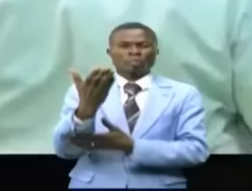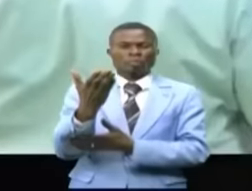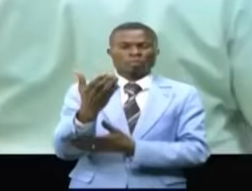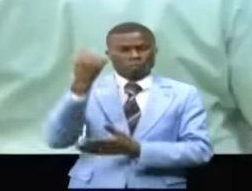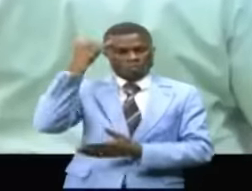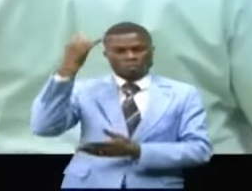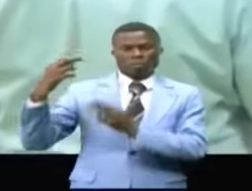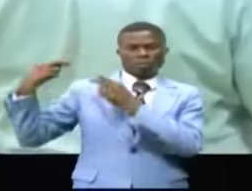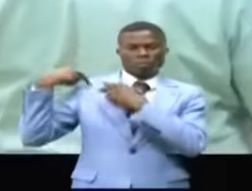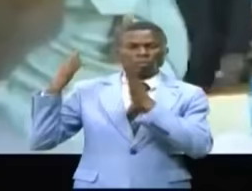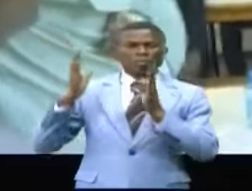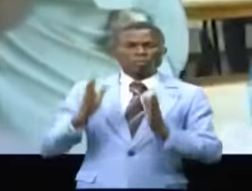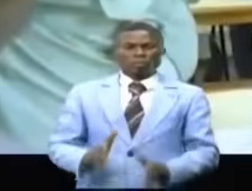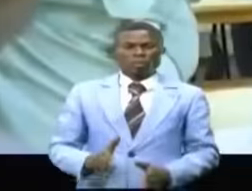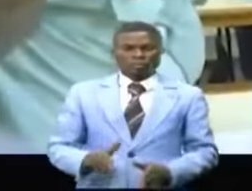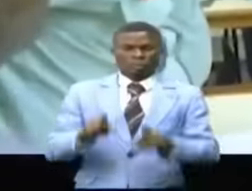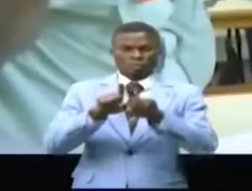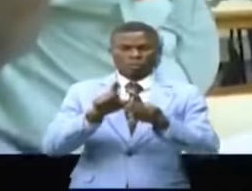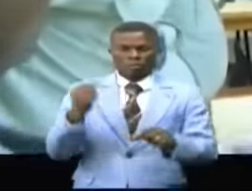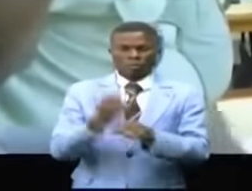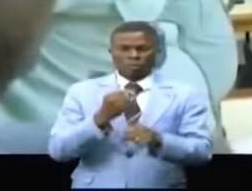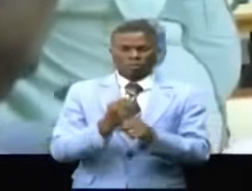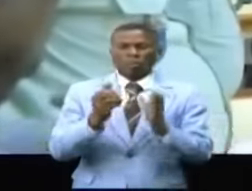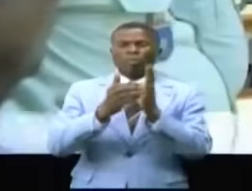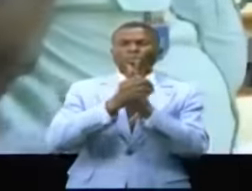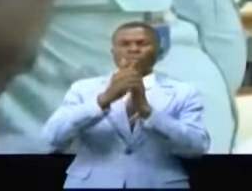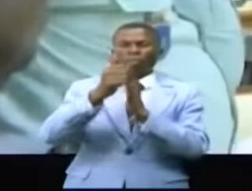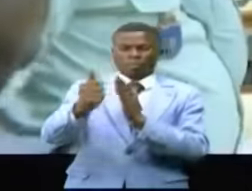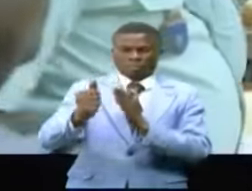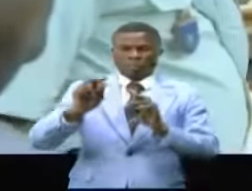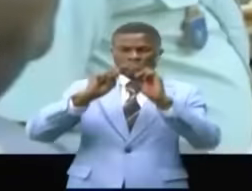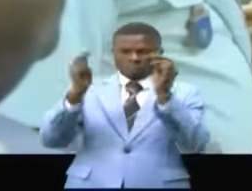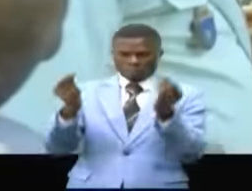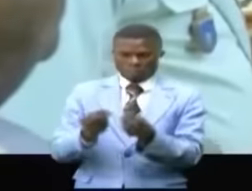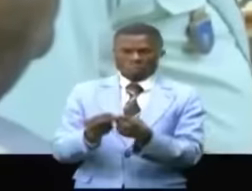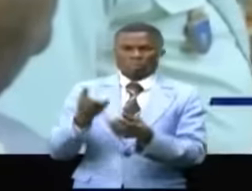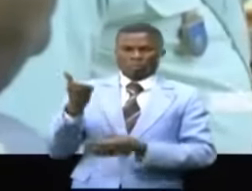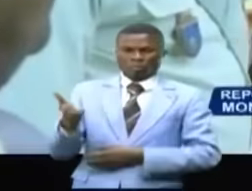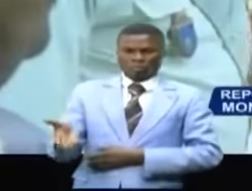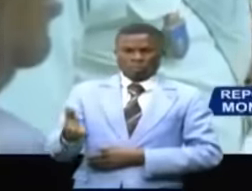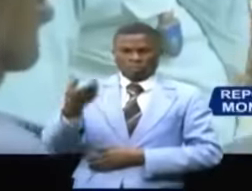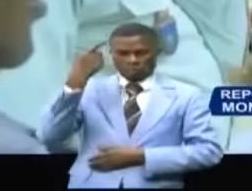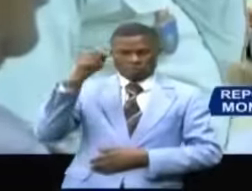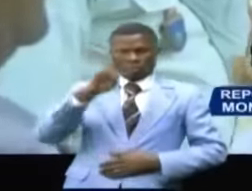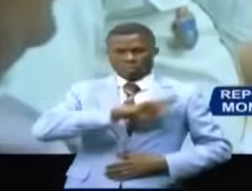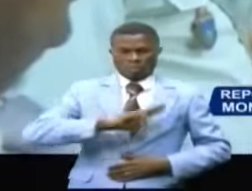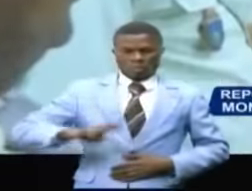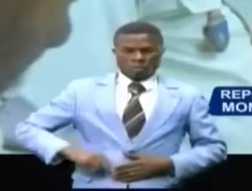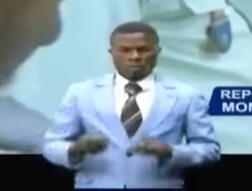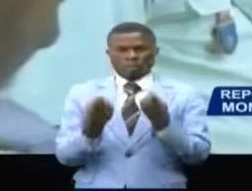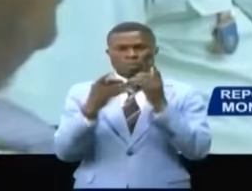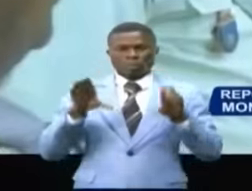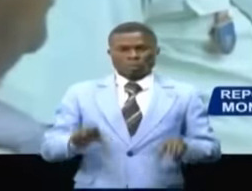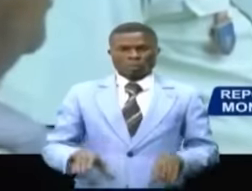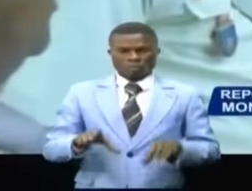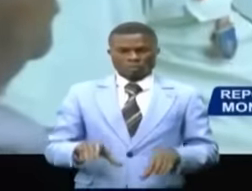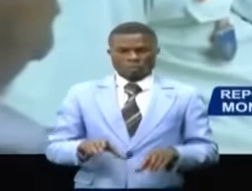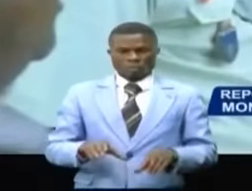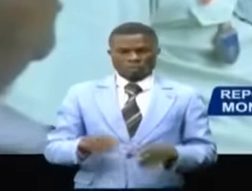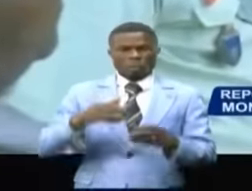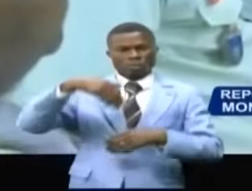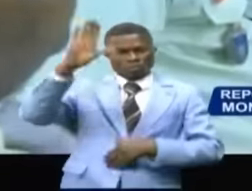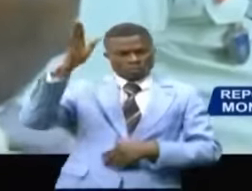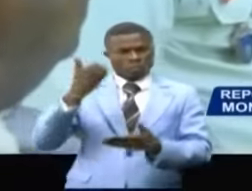de responsabilité et un travail de qualité au groupe thématique. Pour la République démocratique du Congo, ce